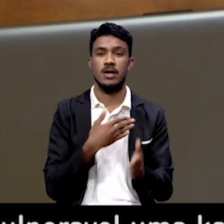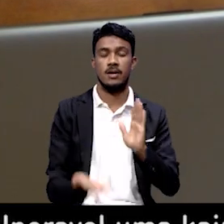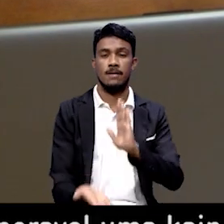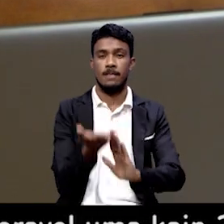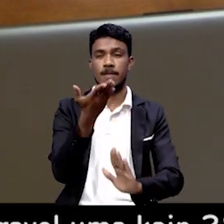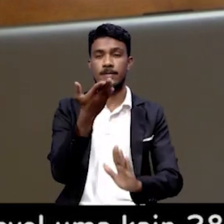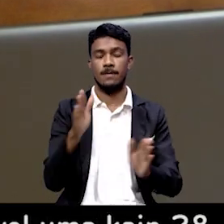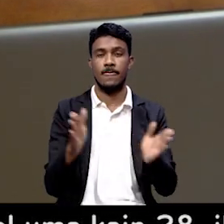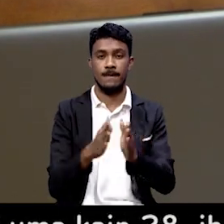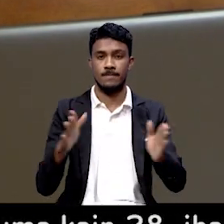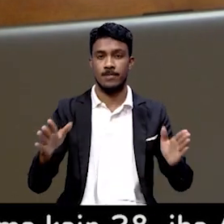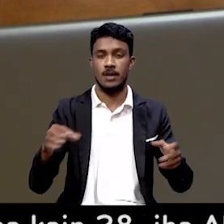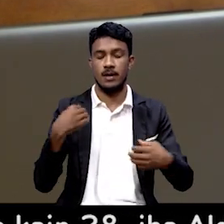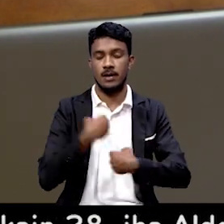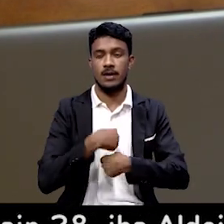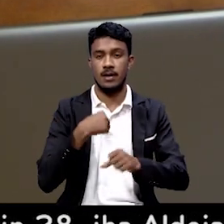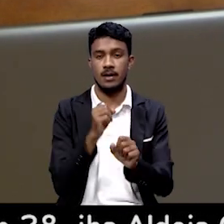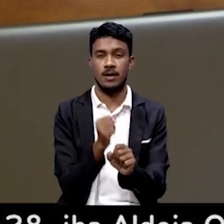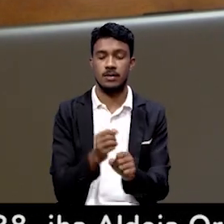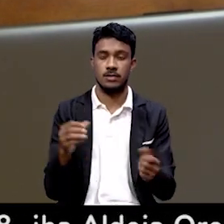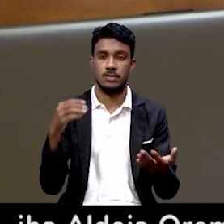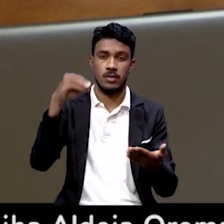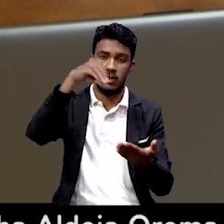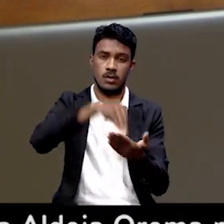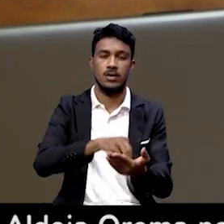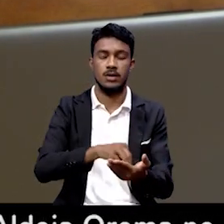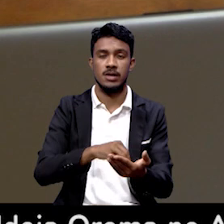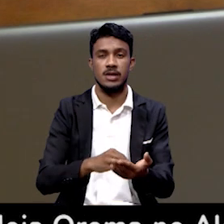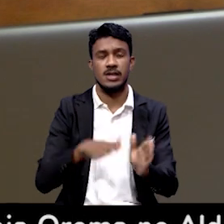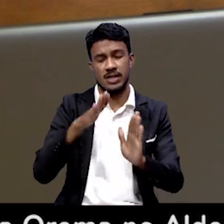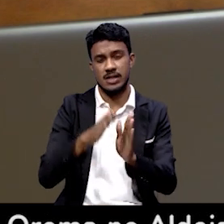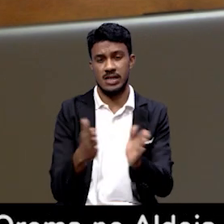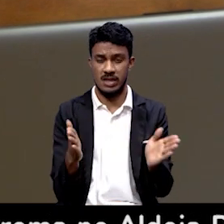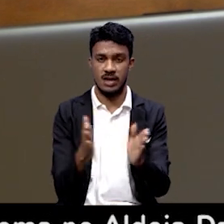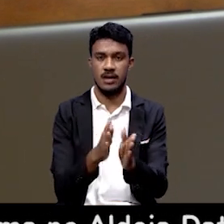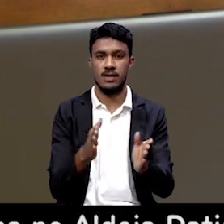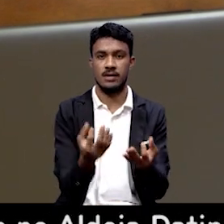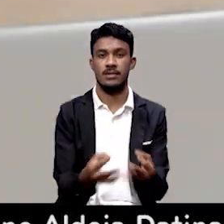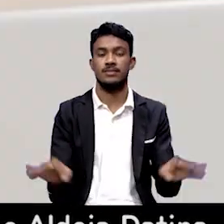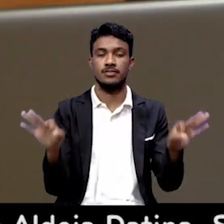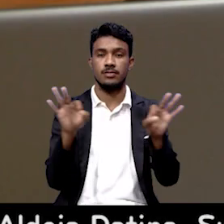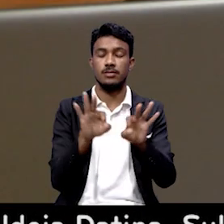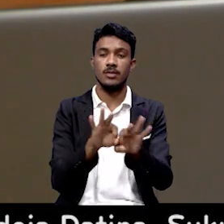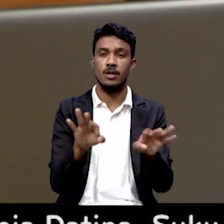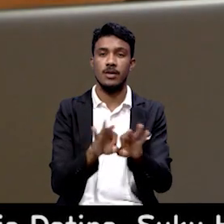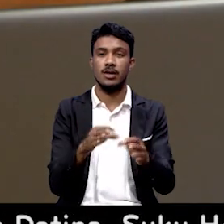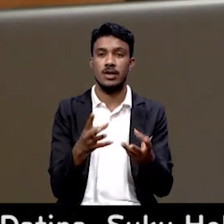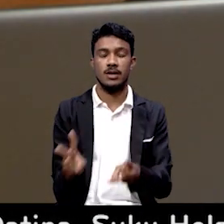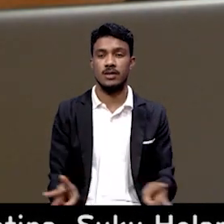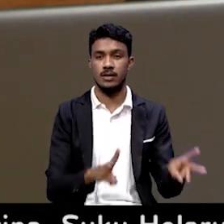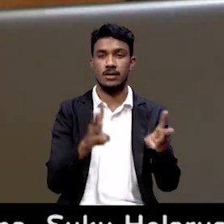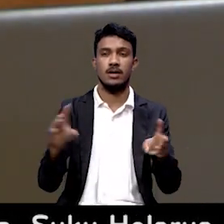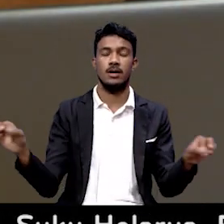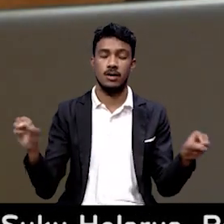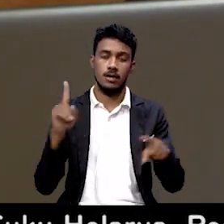ida maski alokasaun iha mebe ni atinjimento mos se kikela lili ba konstruksaun sira ita labele muda ona buat nebe go